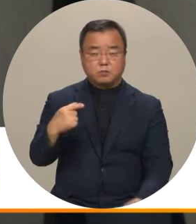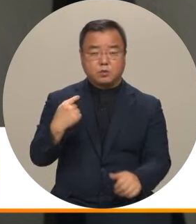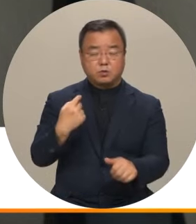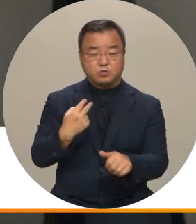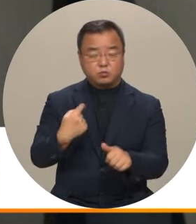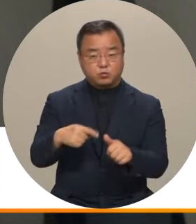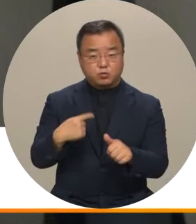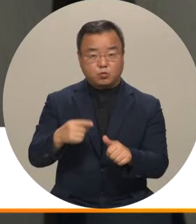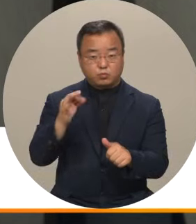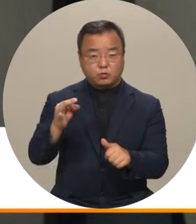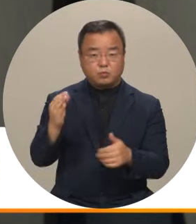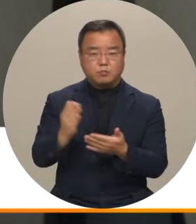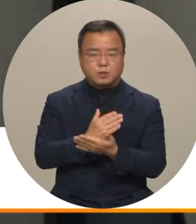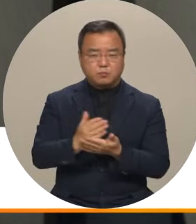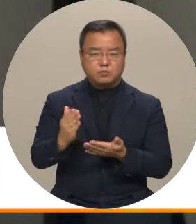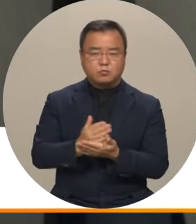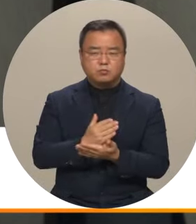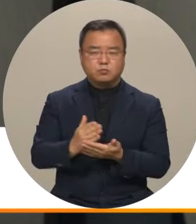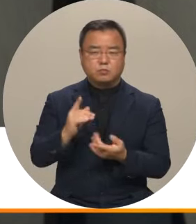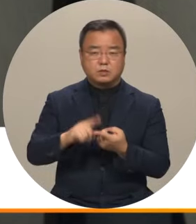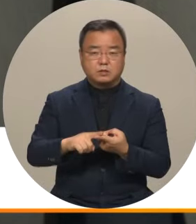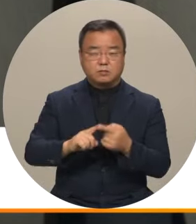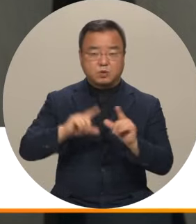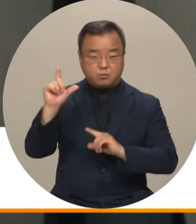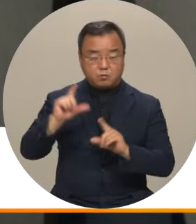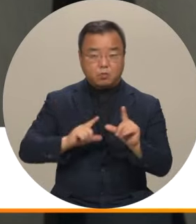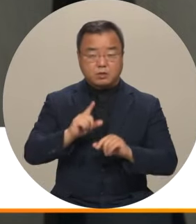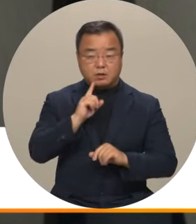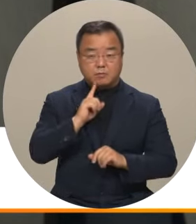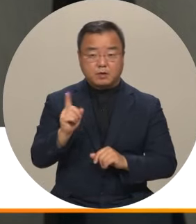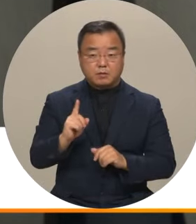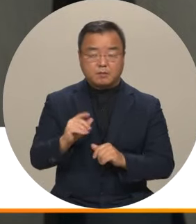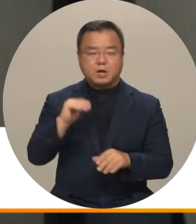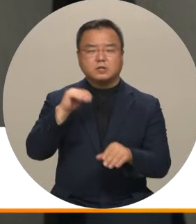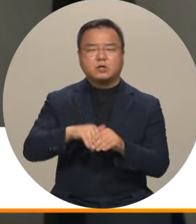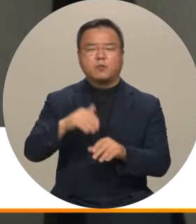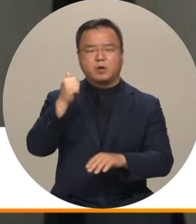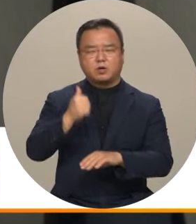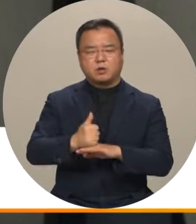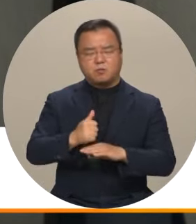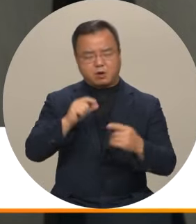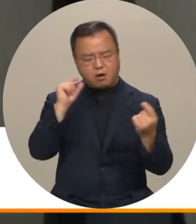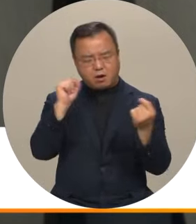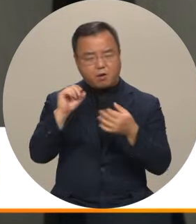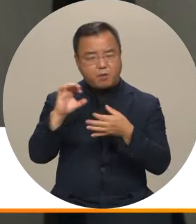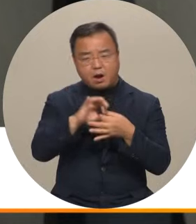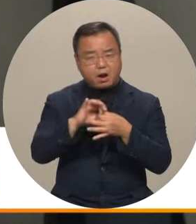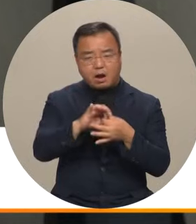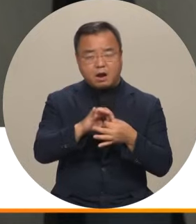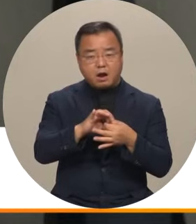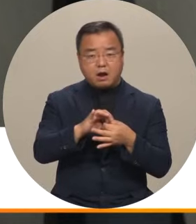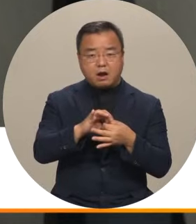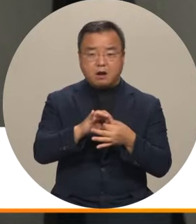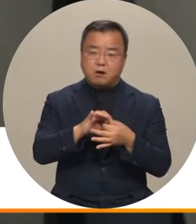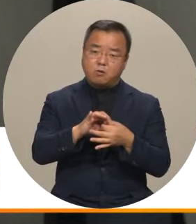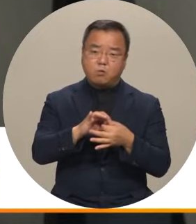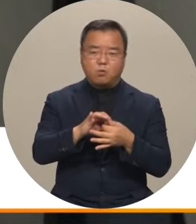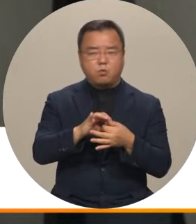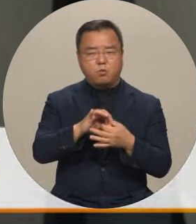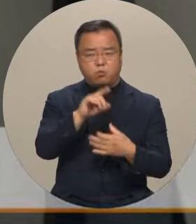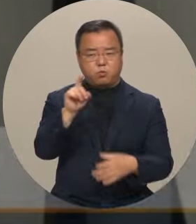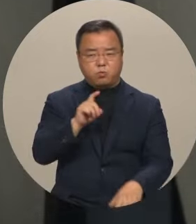행태가 제 얘기가 아니고 KDI 보고서를 인용하는 겁니다 결과와 이렇게 밀접한 아 결과가 있다는 것을